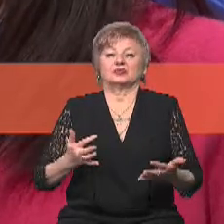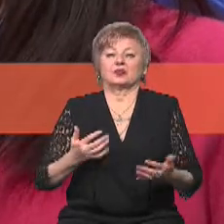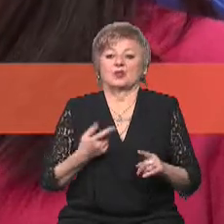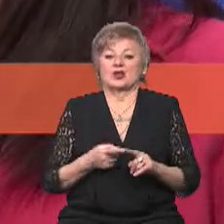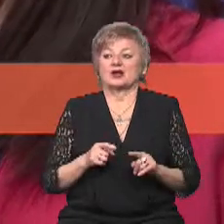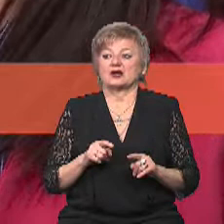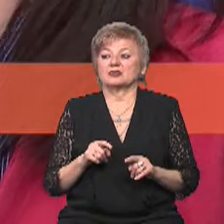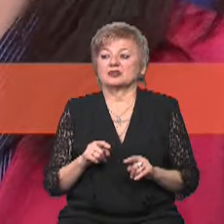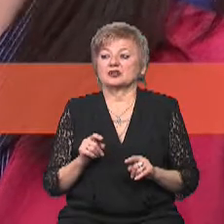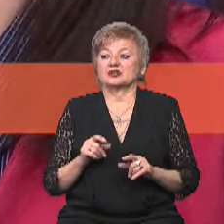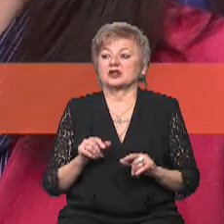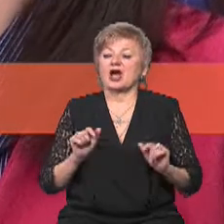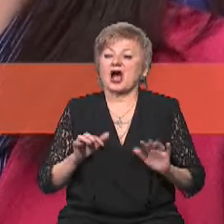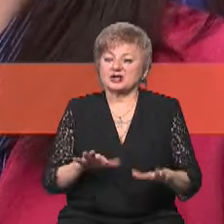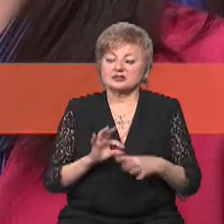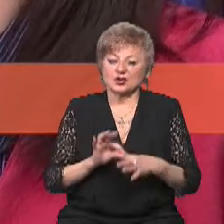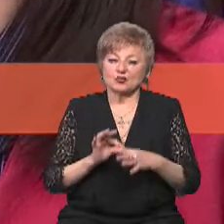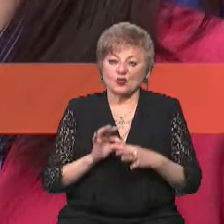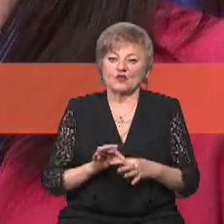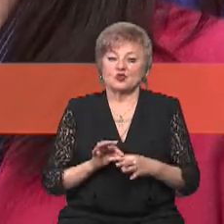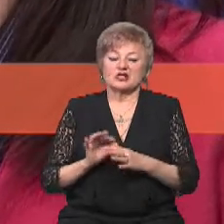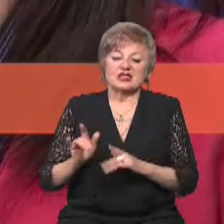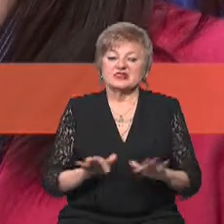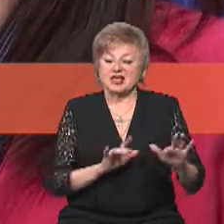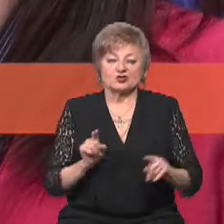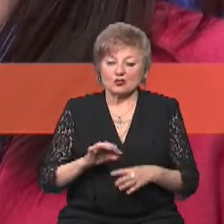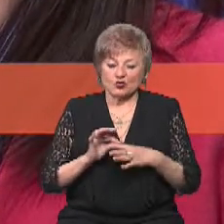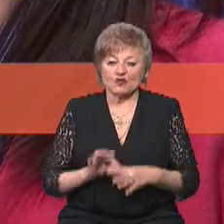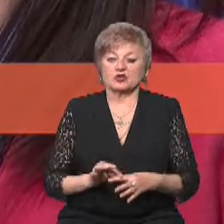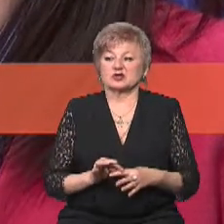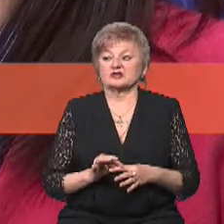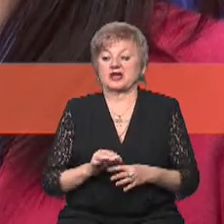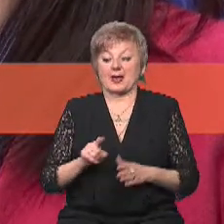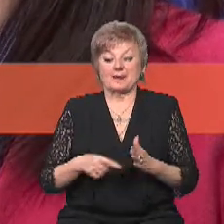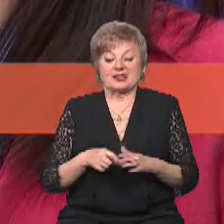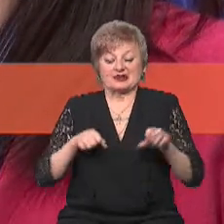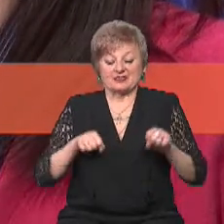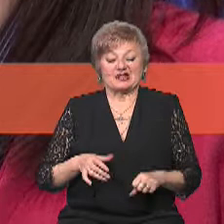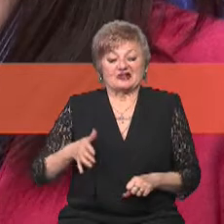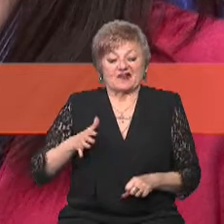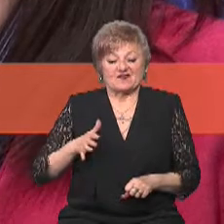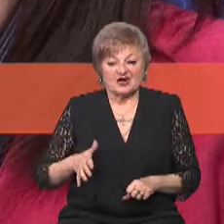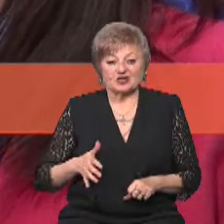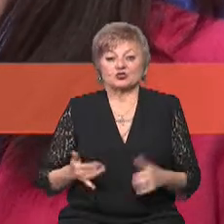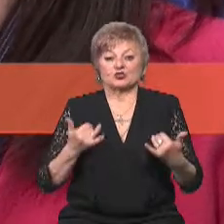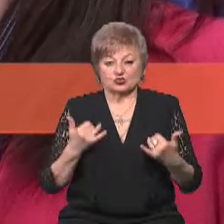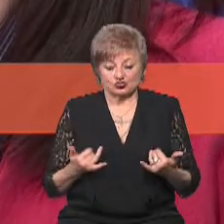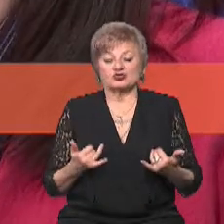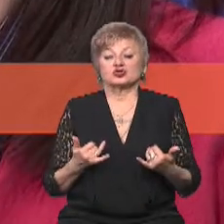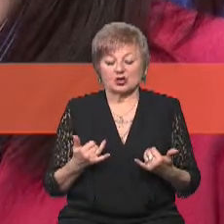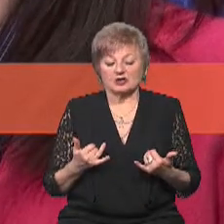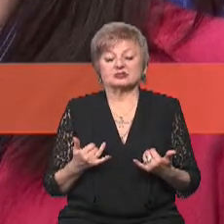відповідними акціями, які проводяться, і дії, які проводяться, то міська влада вимушена зараз розвертатись